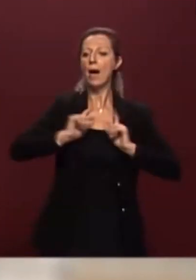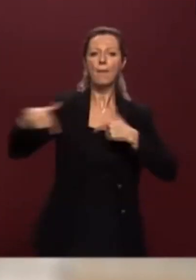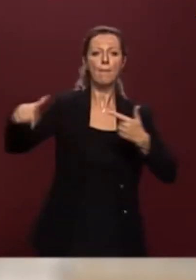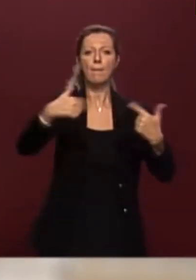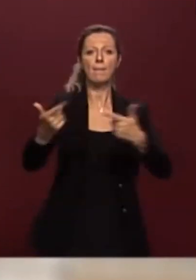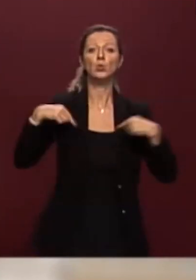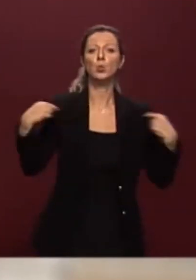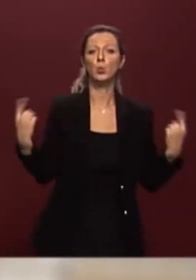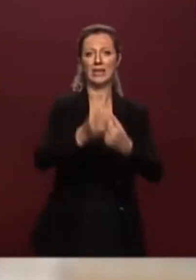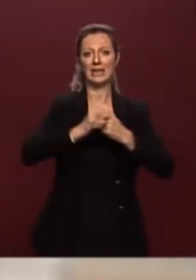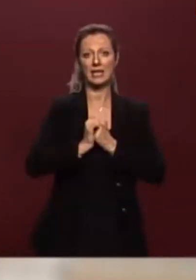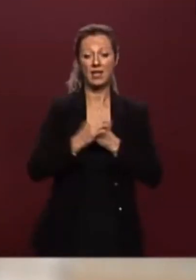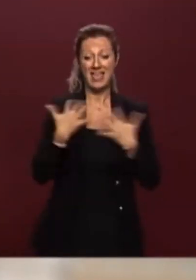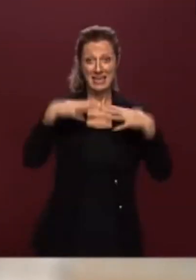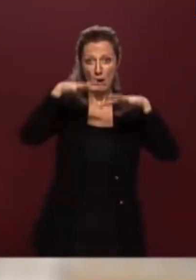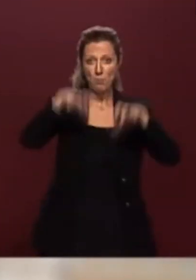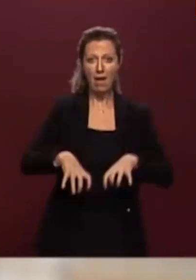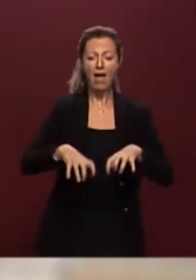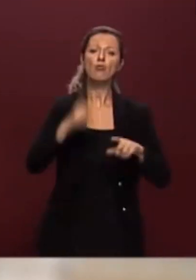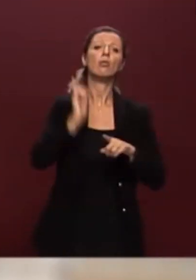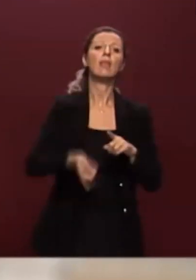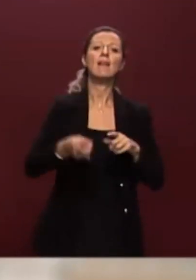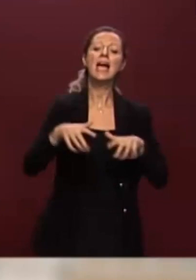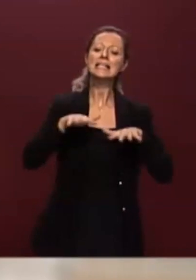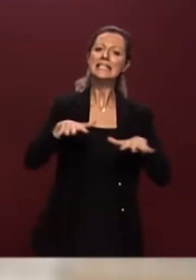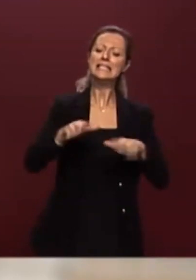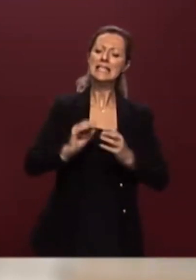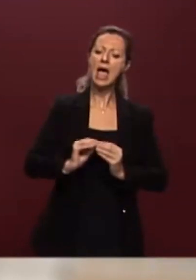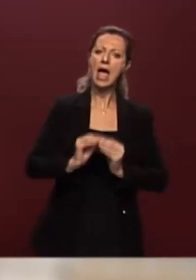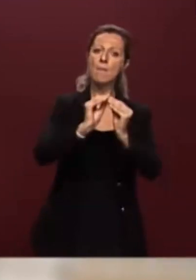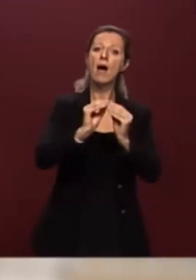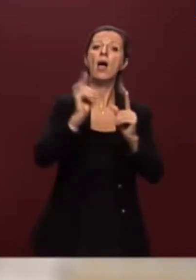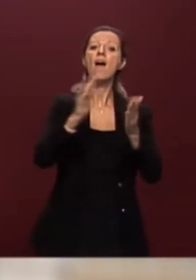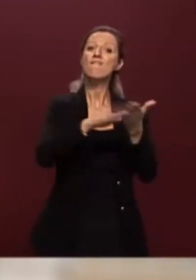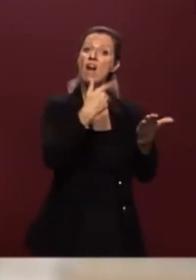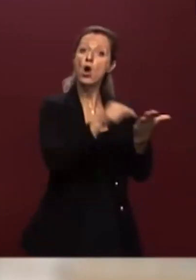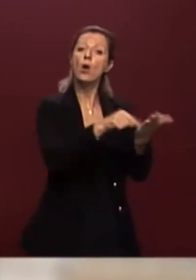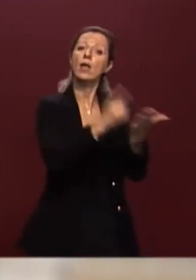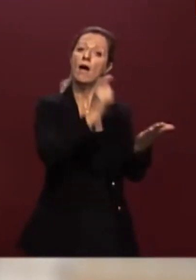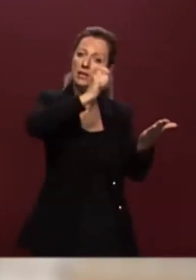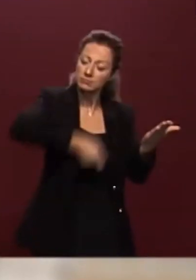essere quello di costruire un sistema all'altezza di questi valori e che attraverso l'impegno